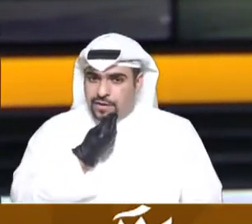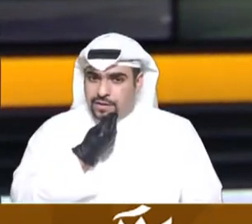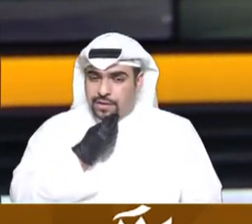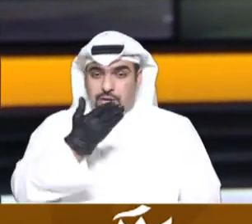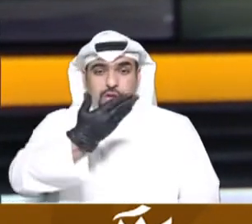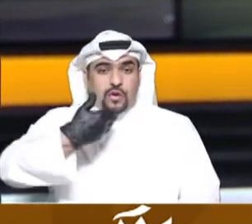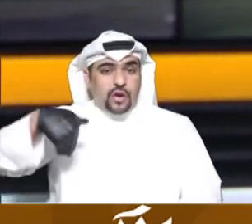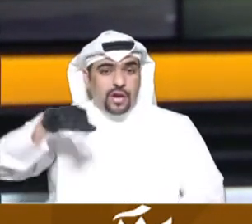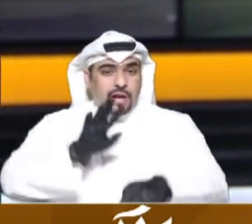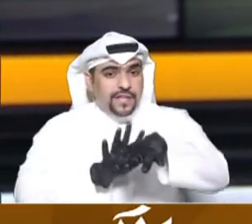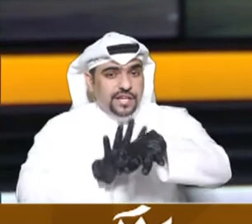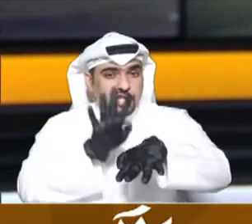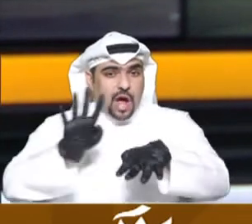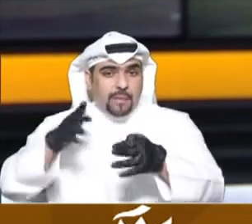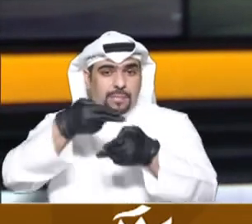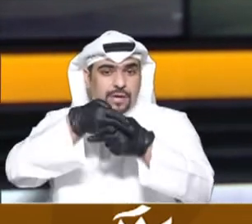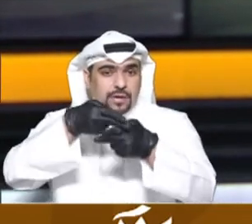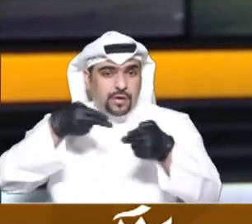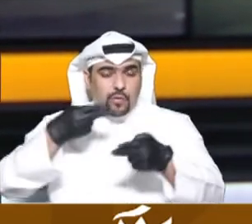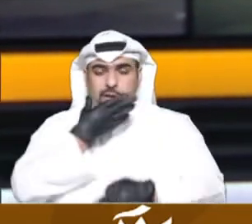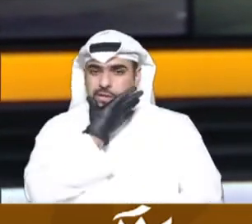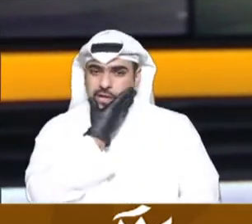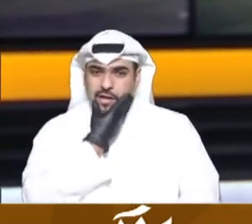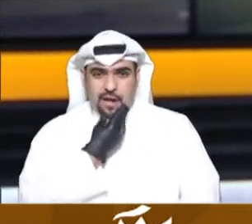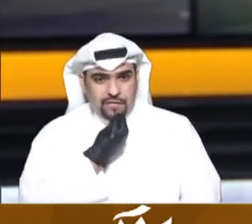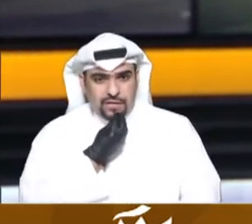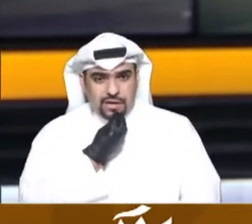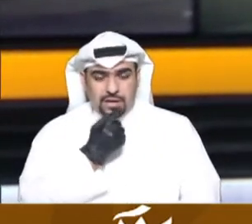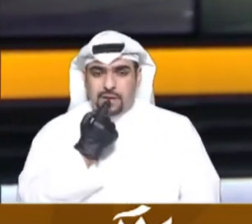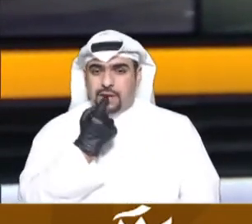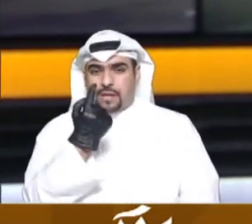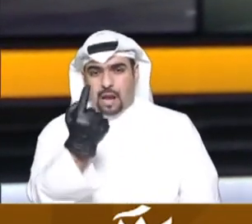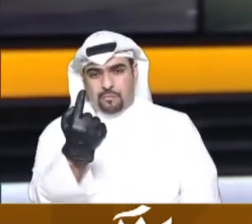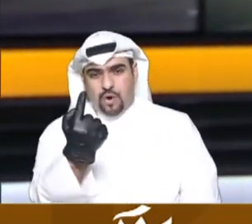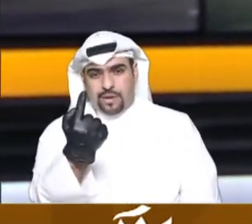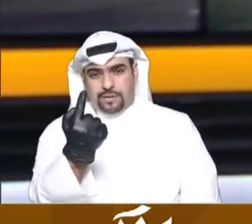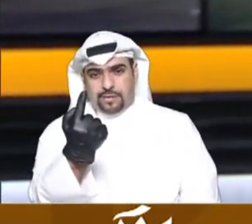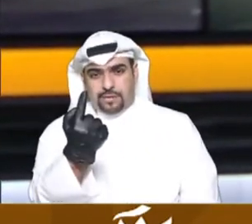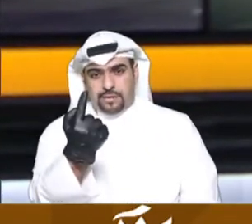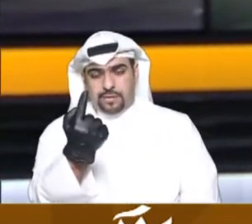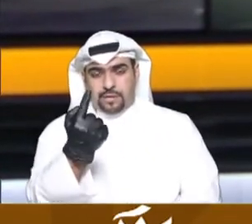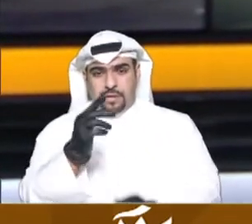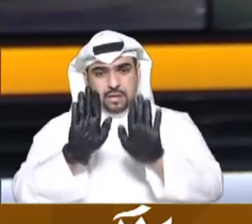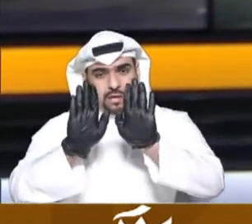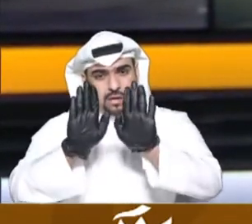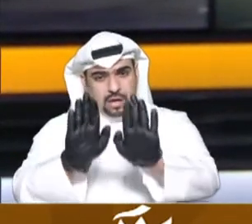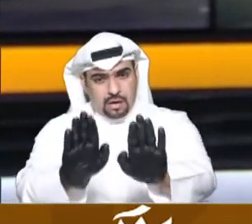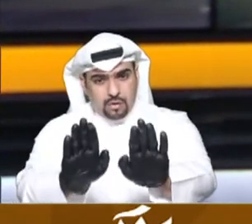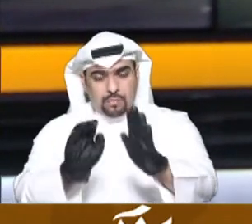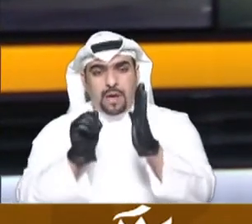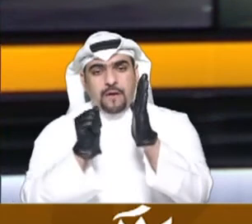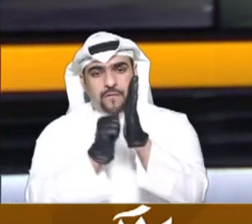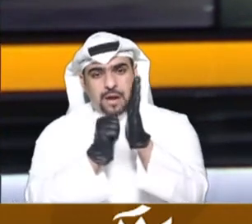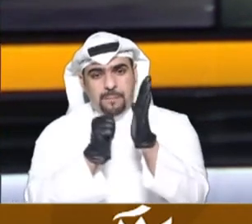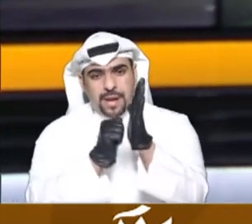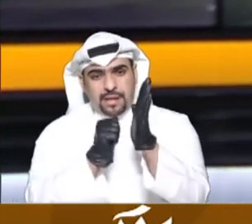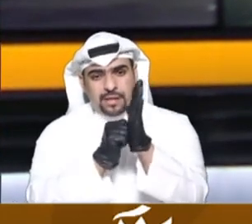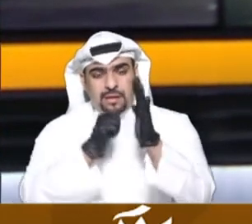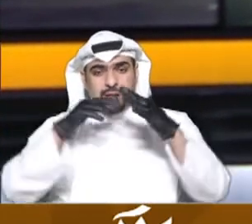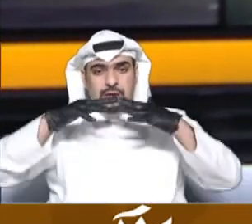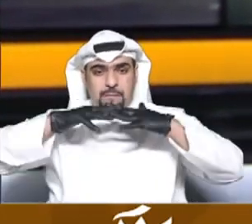والشهامة والأخلاق الكريمة اللي تربيتوا عليها. طلب واحد فقط، أن تبقون في منازلكم